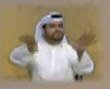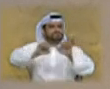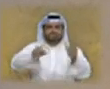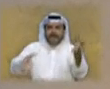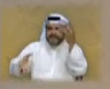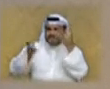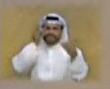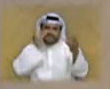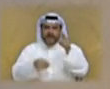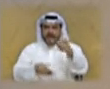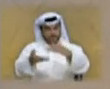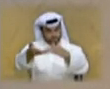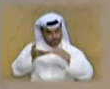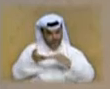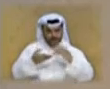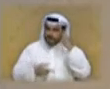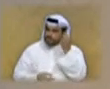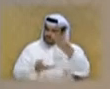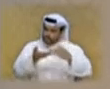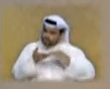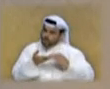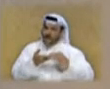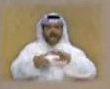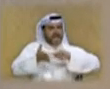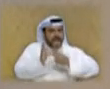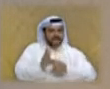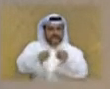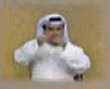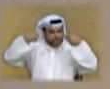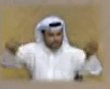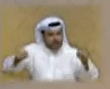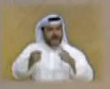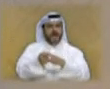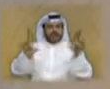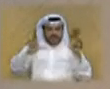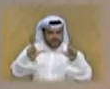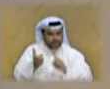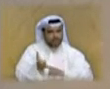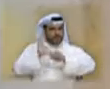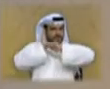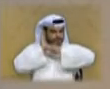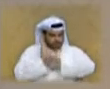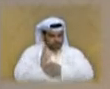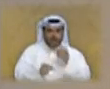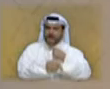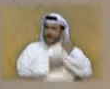من خلال جهودكم وآرائكم ودعمكم كمؤسسات مسؤولة في الدولة أن نضع